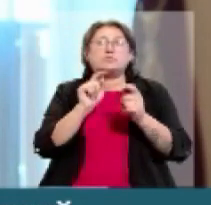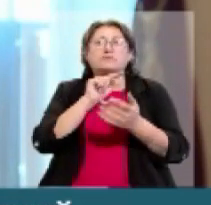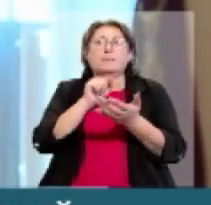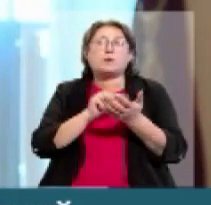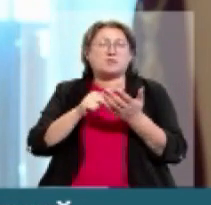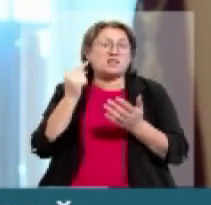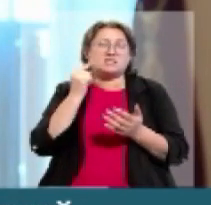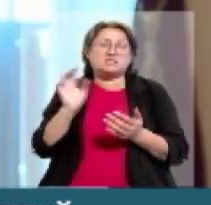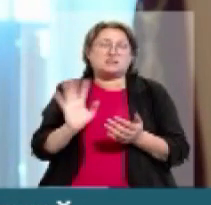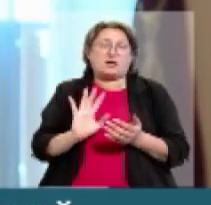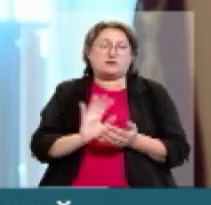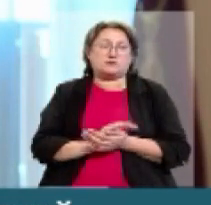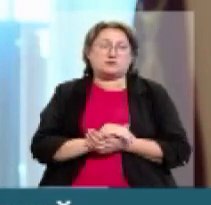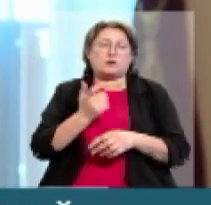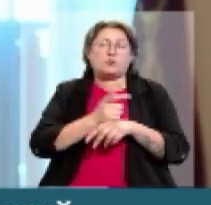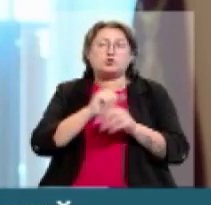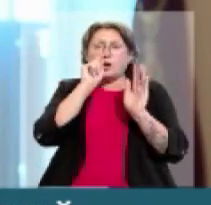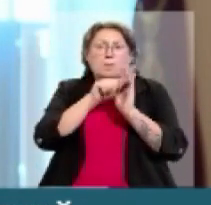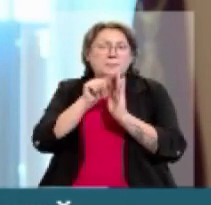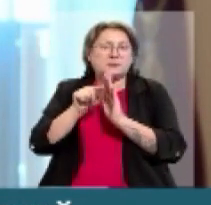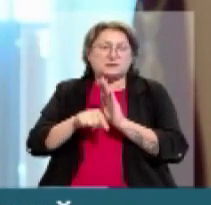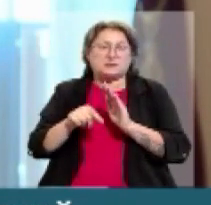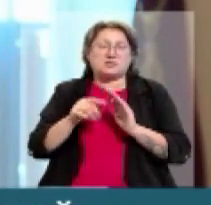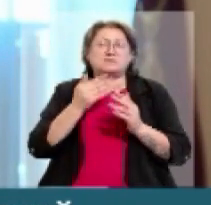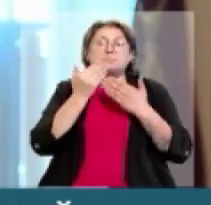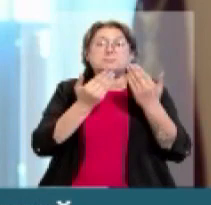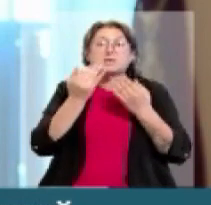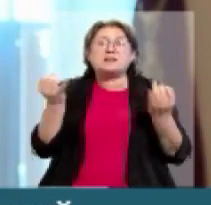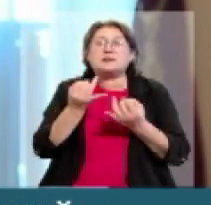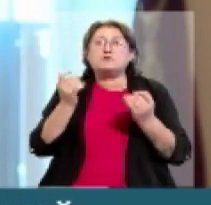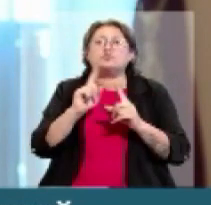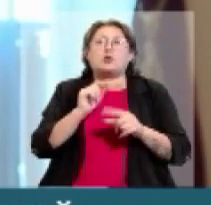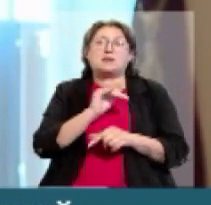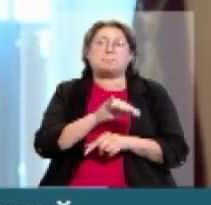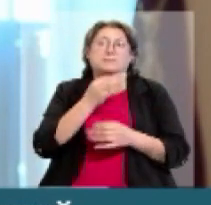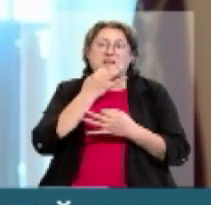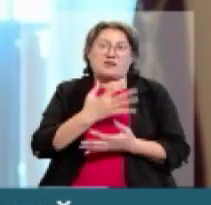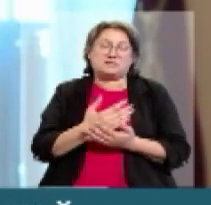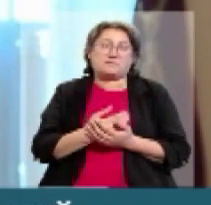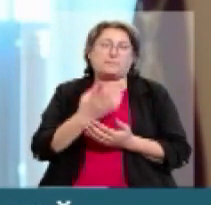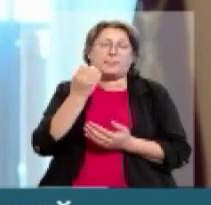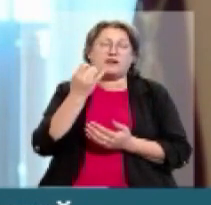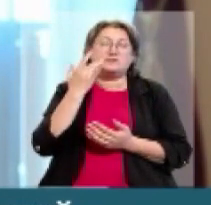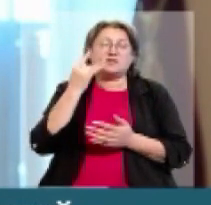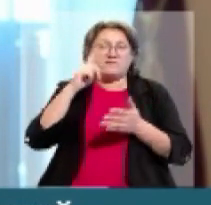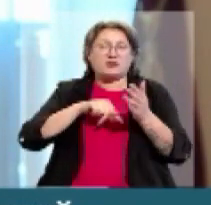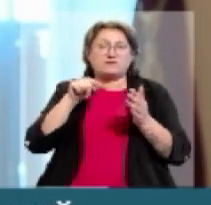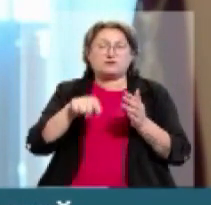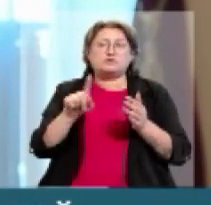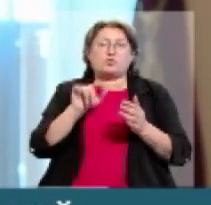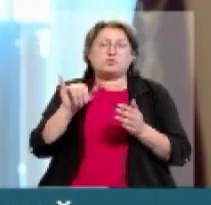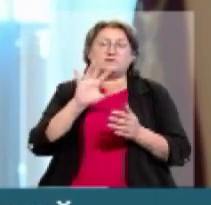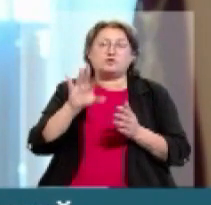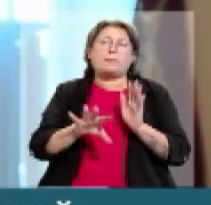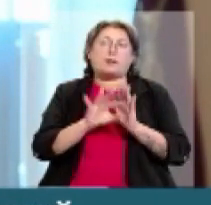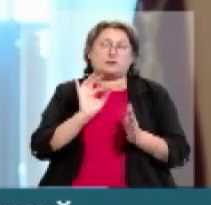не стесняются этого делать. Они очень любопытны и интересуются всем, что им нравится. А еще они всегда верят в то, что у них